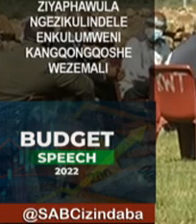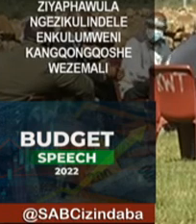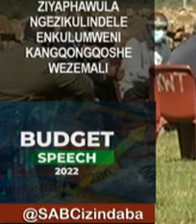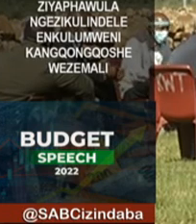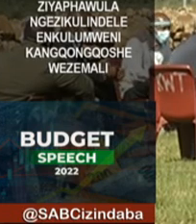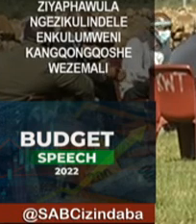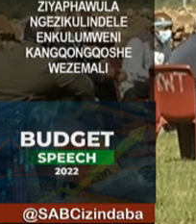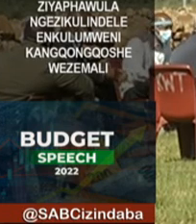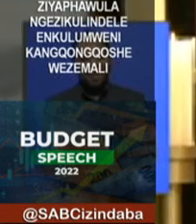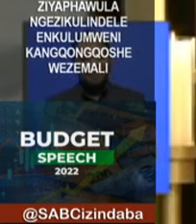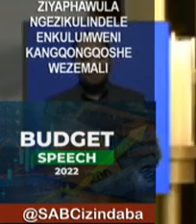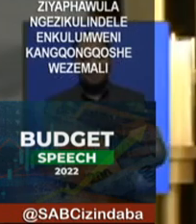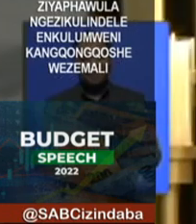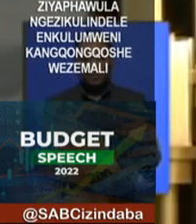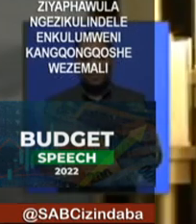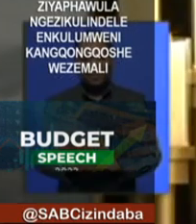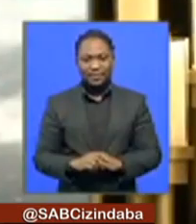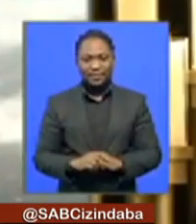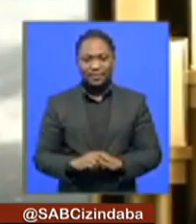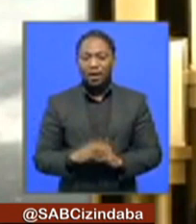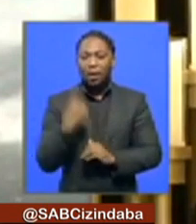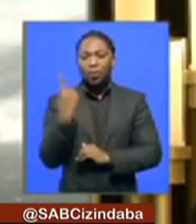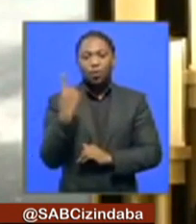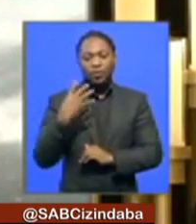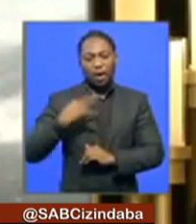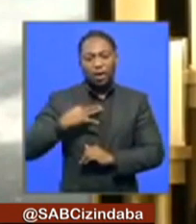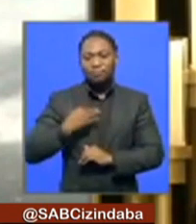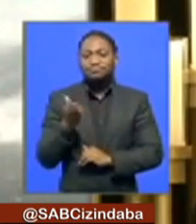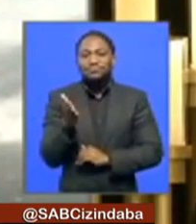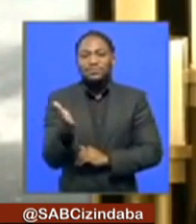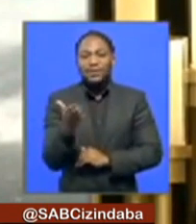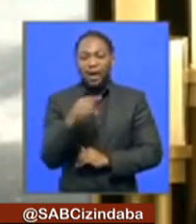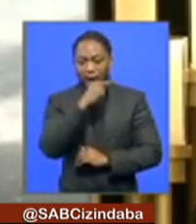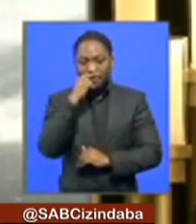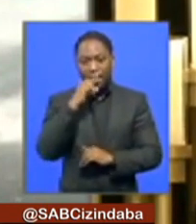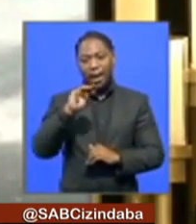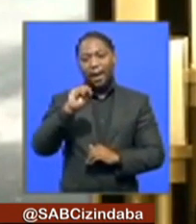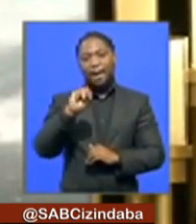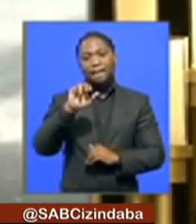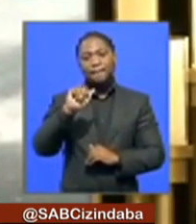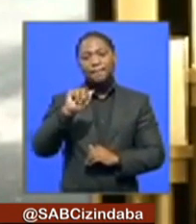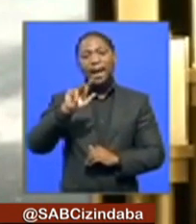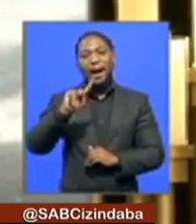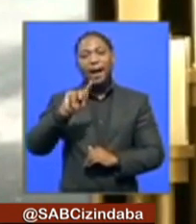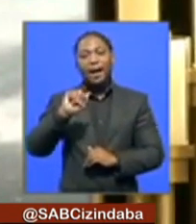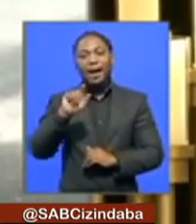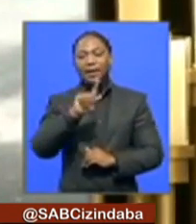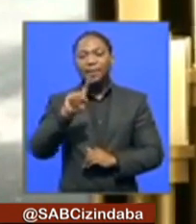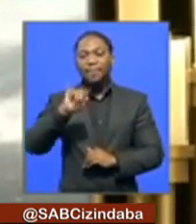Madiba, hamba kahle Zondwa. Ah, Ngangomhlaba.